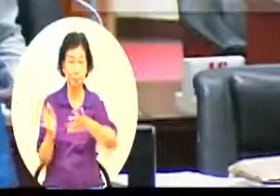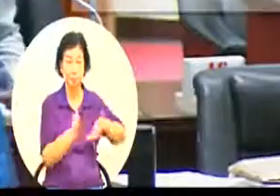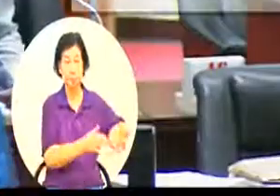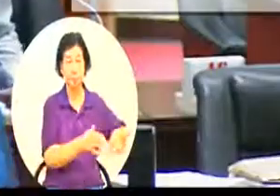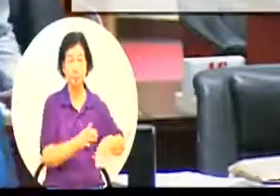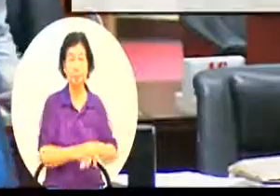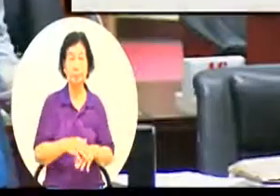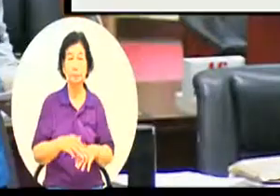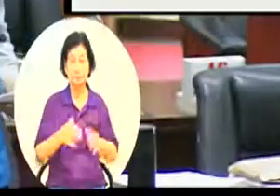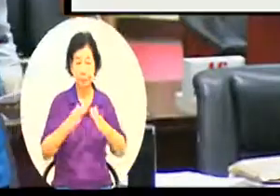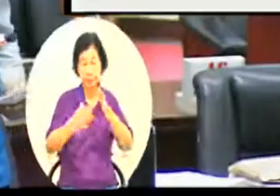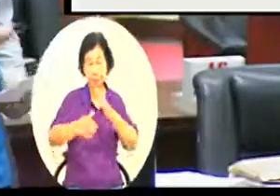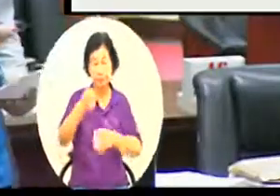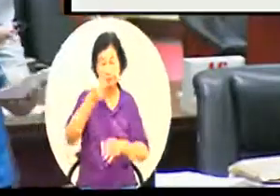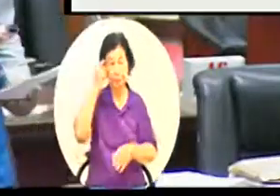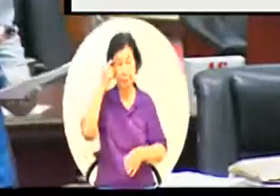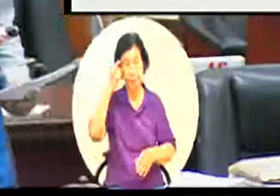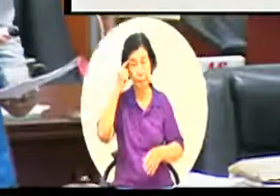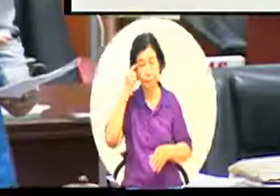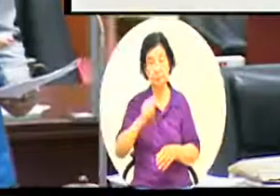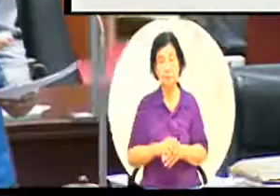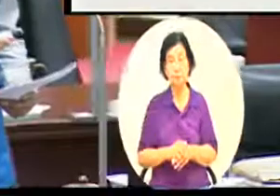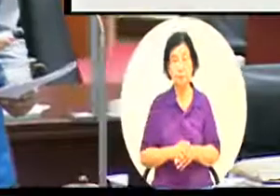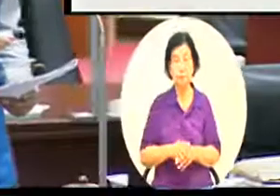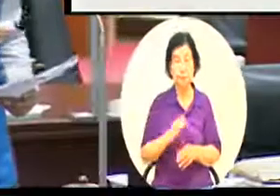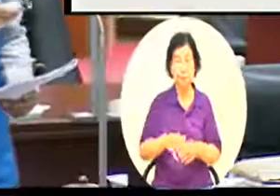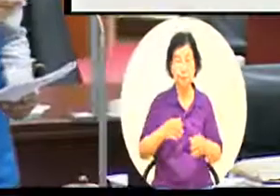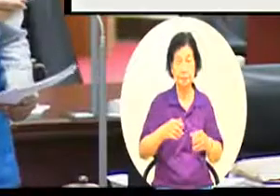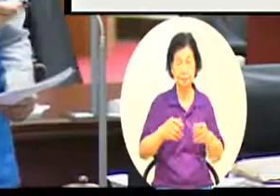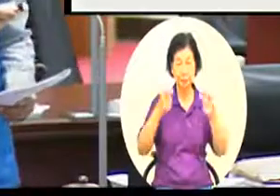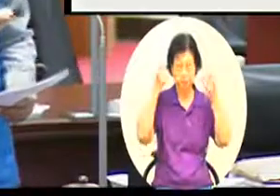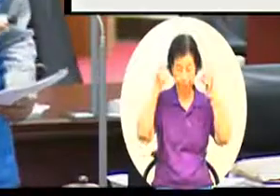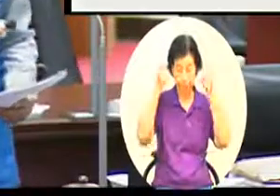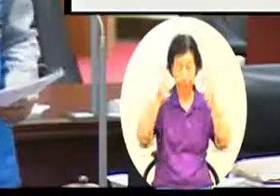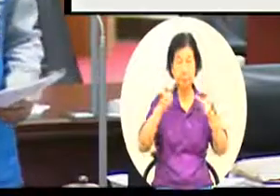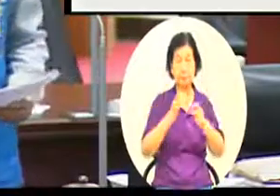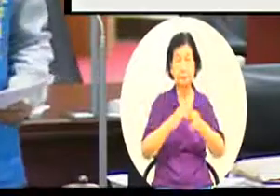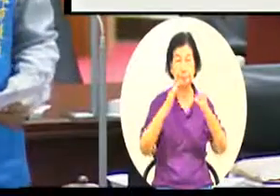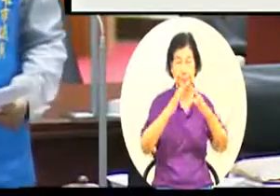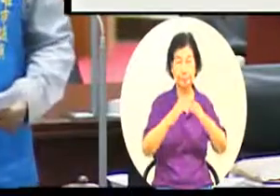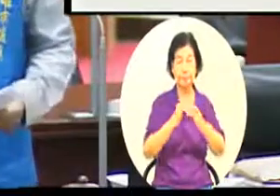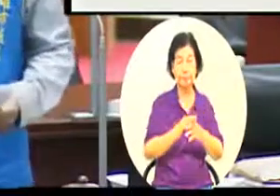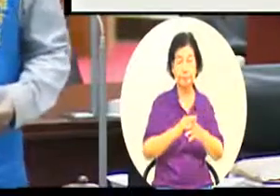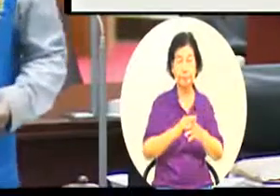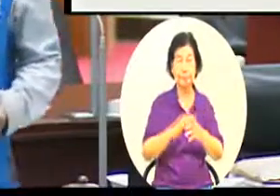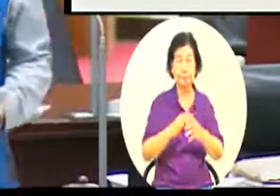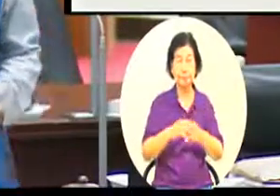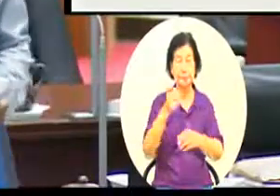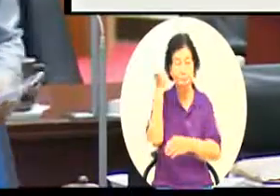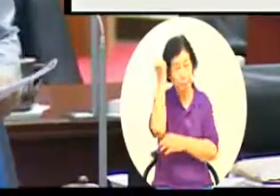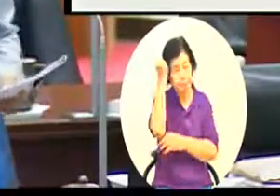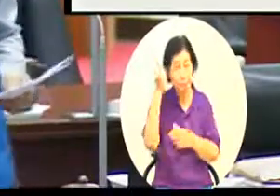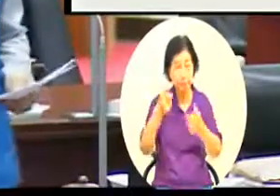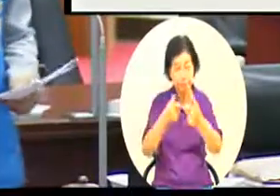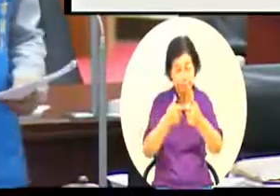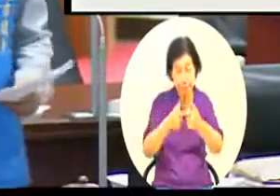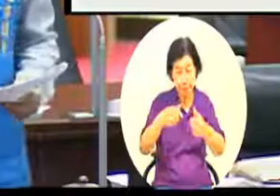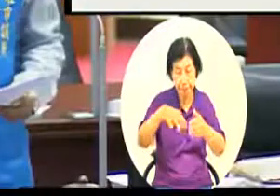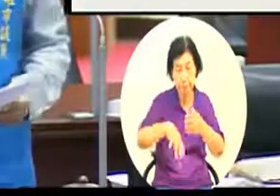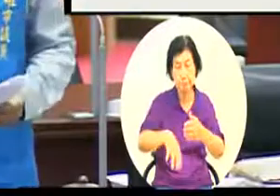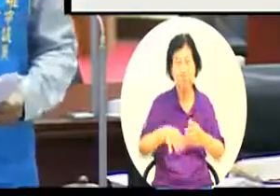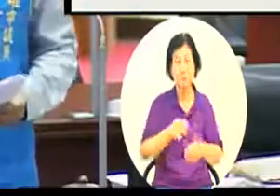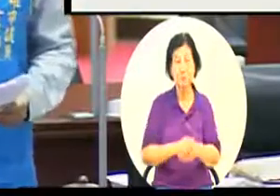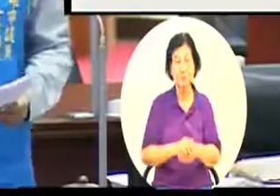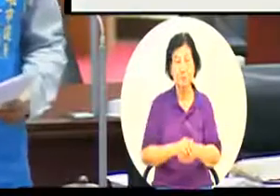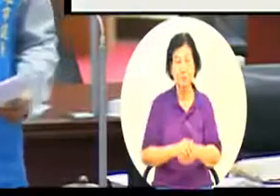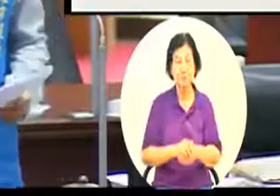想想哈，高雄市是一个宜居城市嘛哈？为什么我们县市合并以后哈？这个人